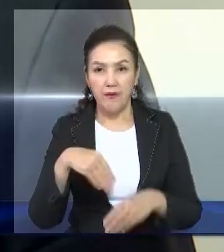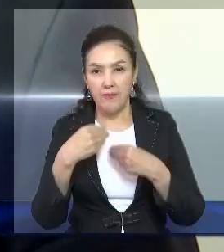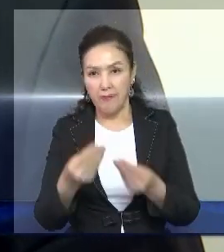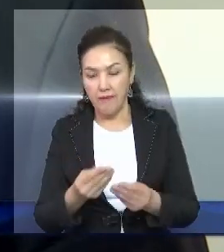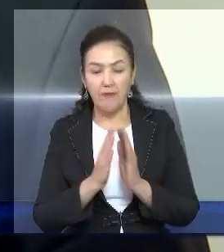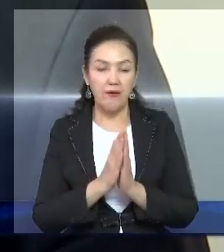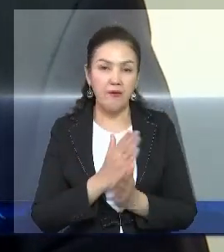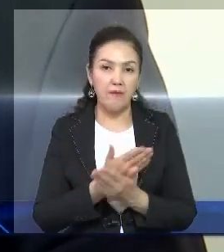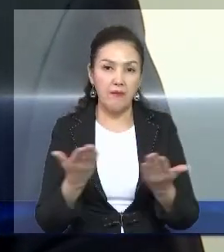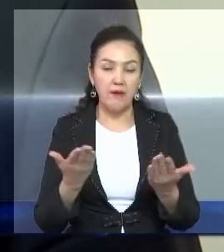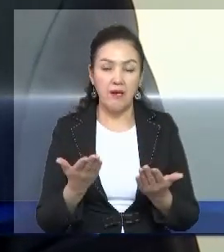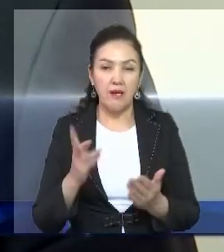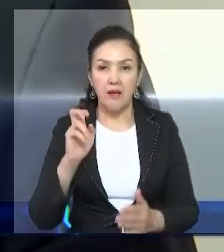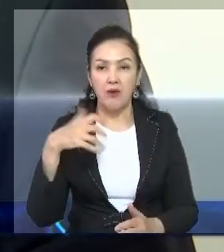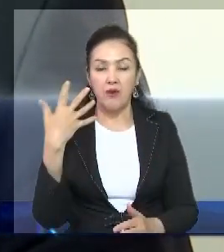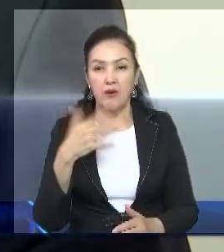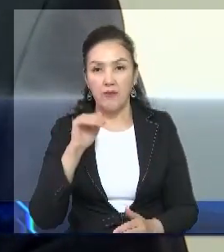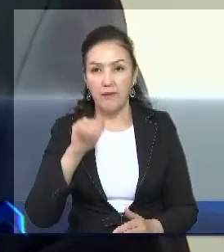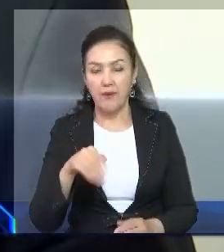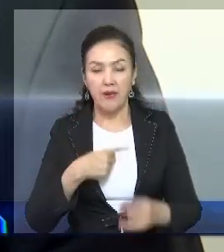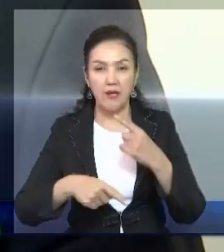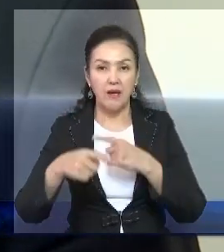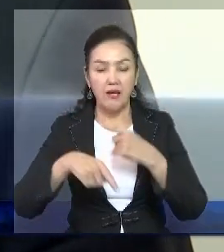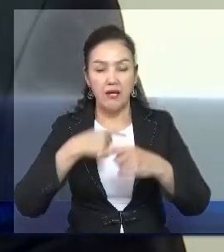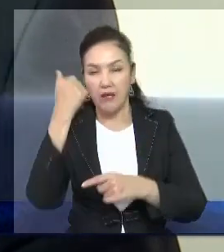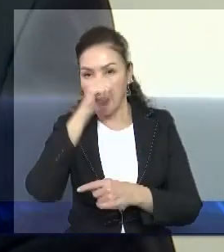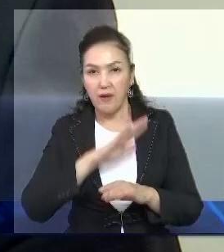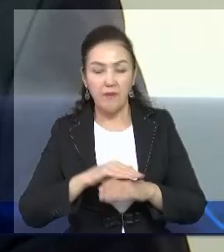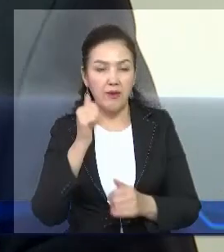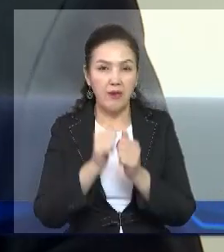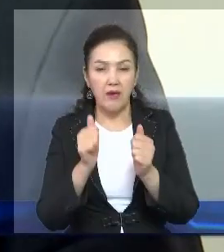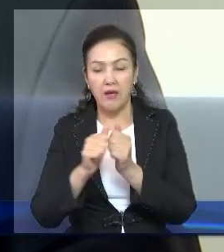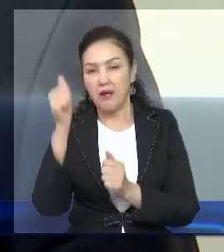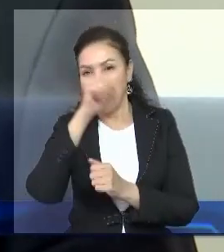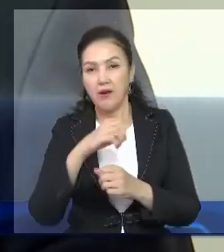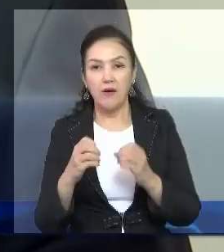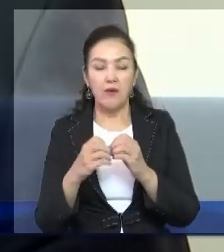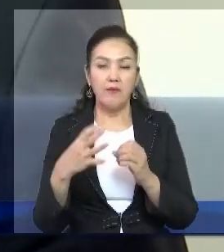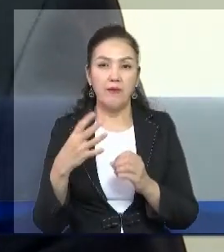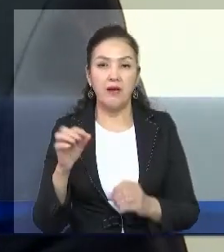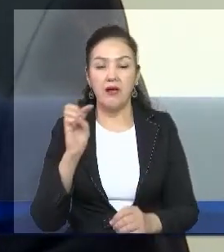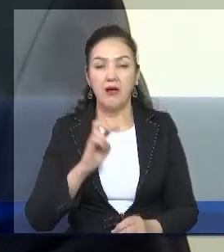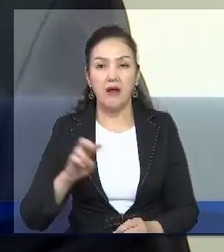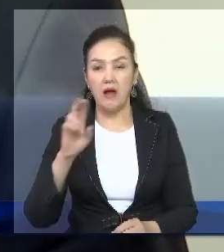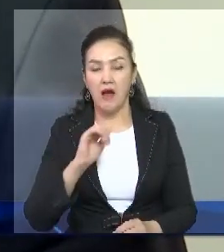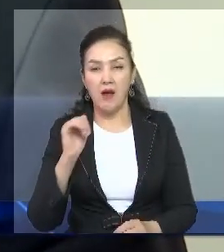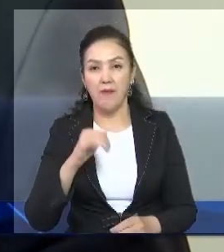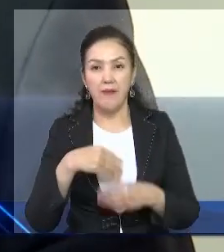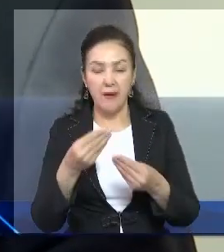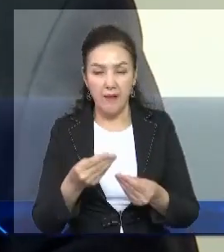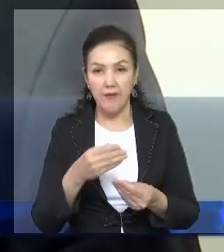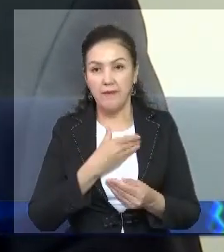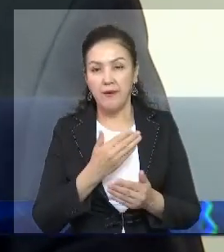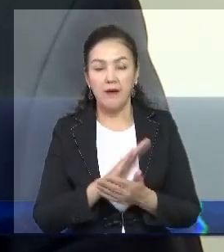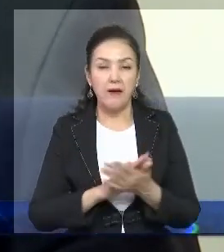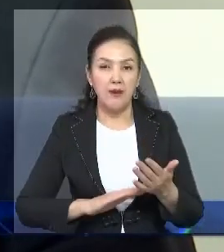берілсе, ол 200 мың теңге тек қана келесі жыл емес, одан кейін жылда 15-ші ақпанға қарсы беріліп отырса деген сондай бір ұсыныс бердім.